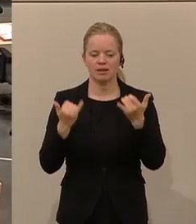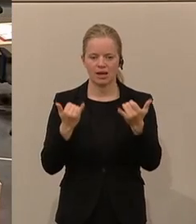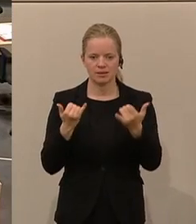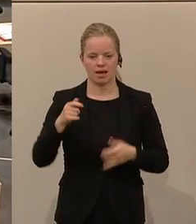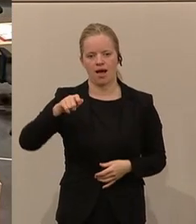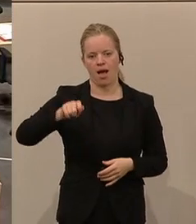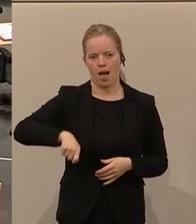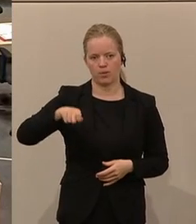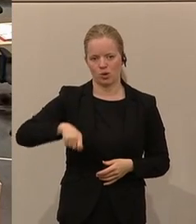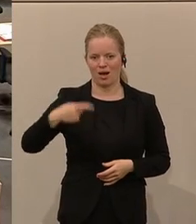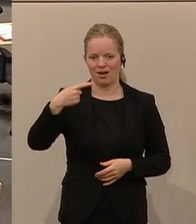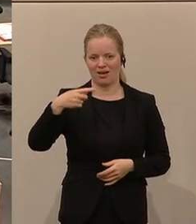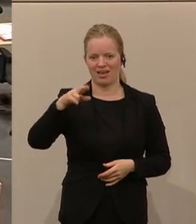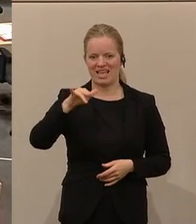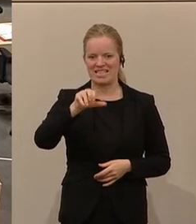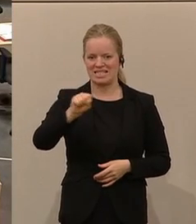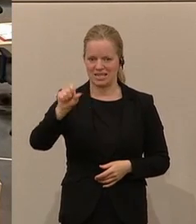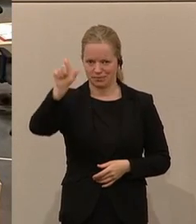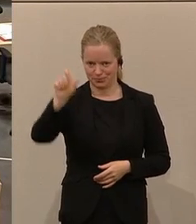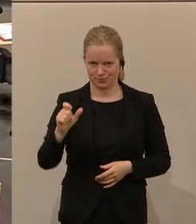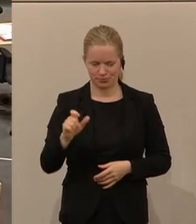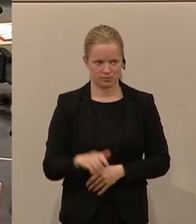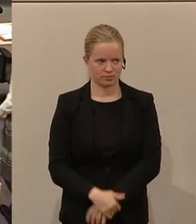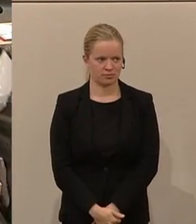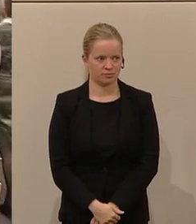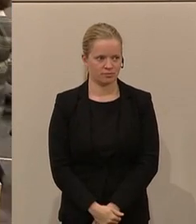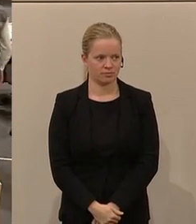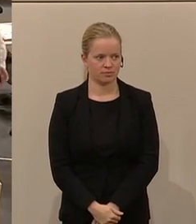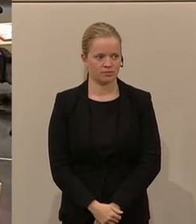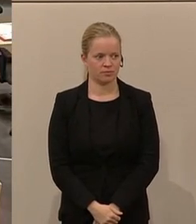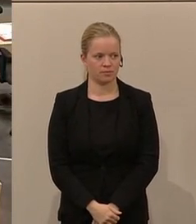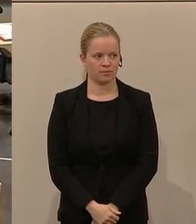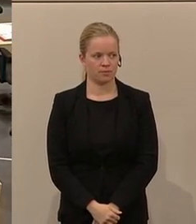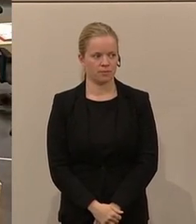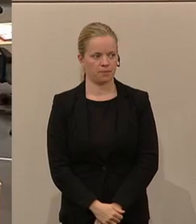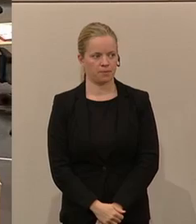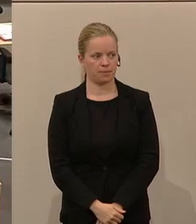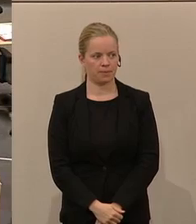Als nächster ist Irmgard Griss von den NEOS zu Wort gemeldet.